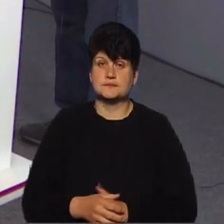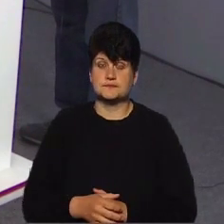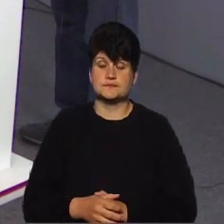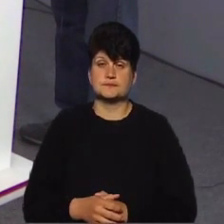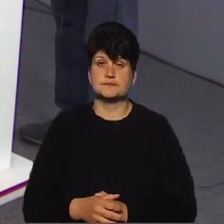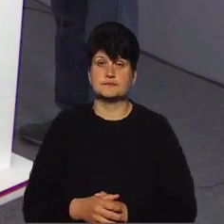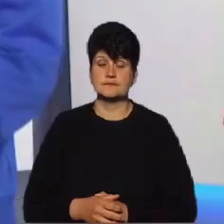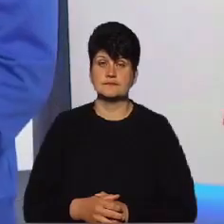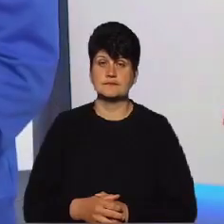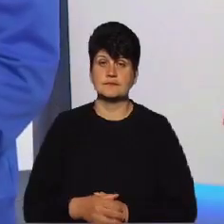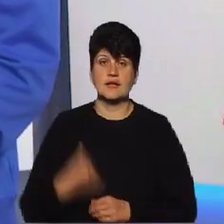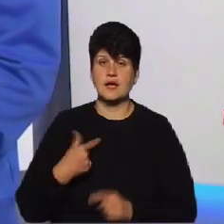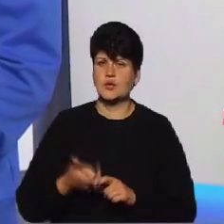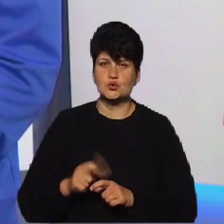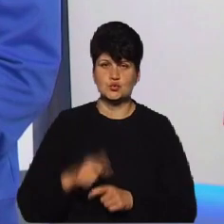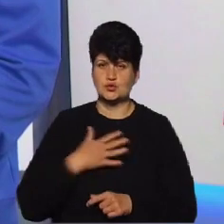сильно переживала.